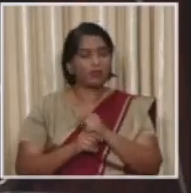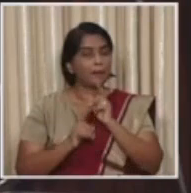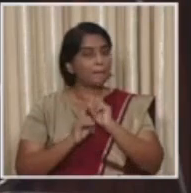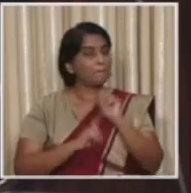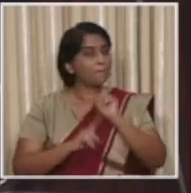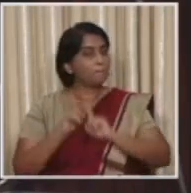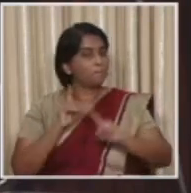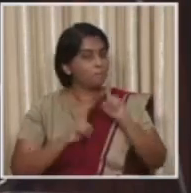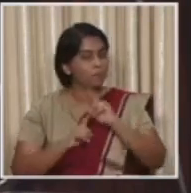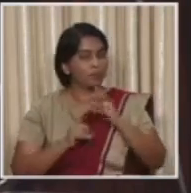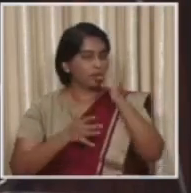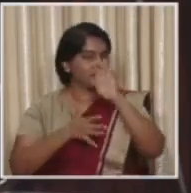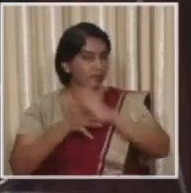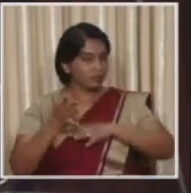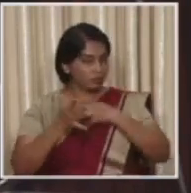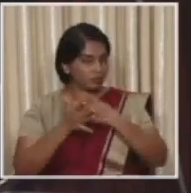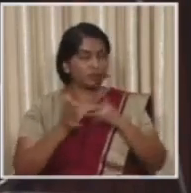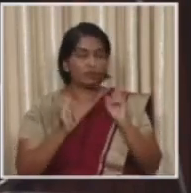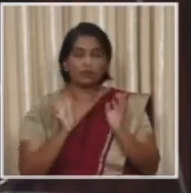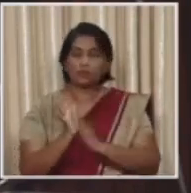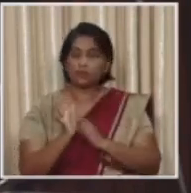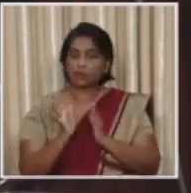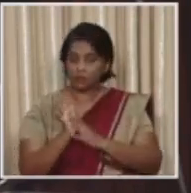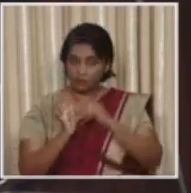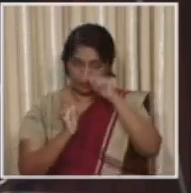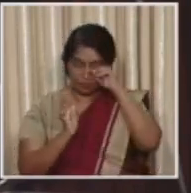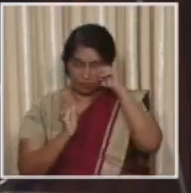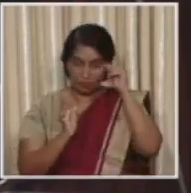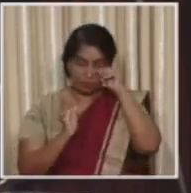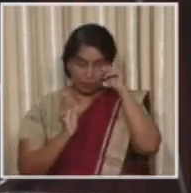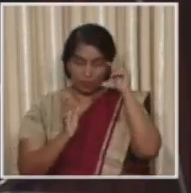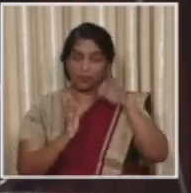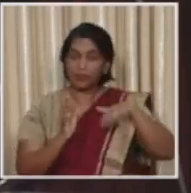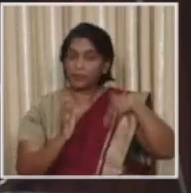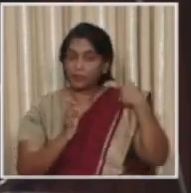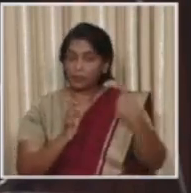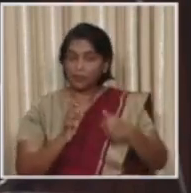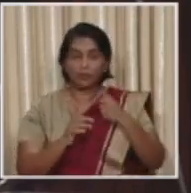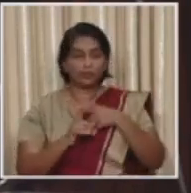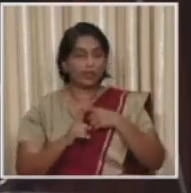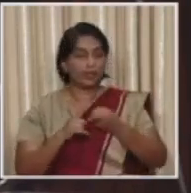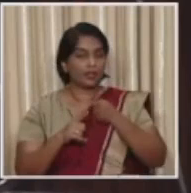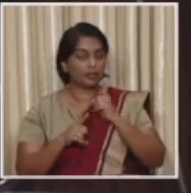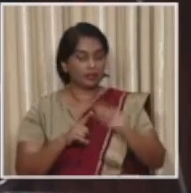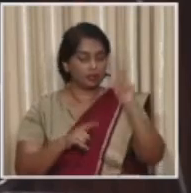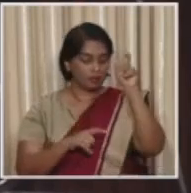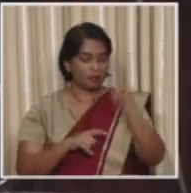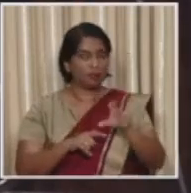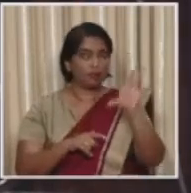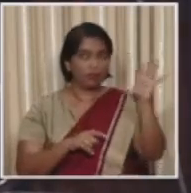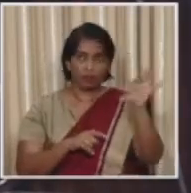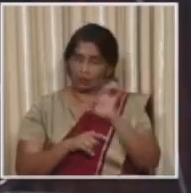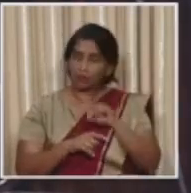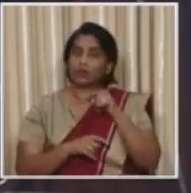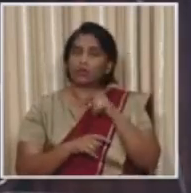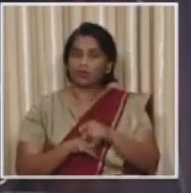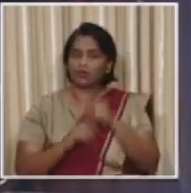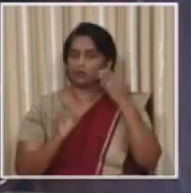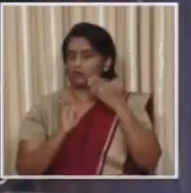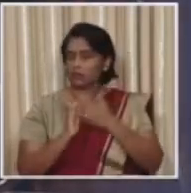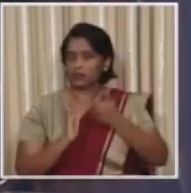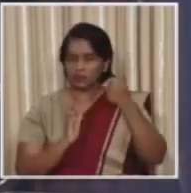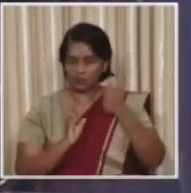පාර්ලිමේන්තුවේ අයවැය කාර්යක සභාවට කාර්යාලයට ප්‍රධාන විධායක නිලධාරියා තෝරා පත් කරනකොට මේ කාරණා